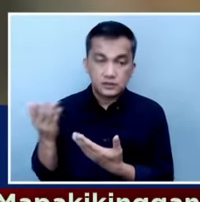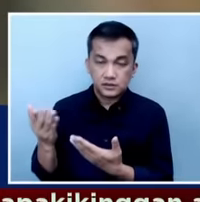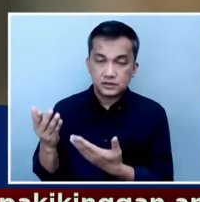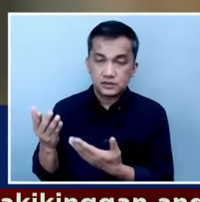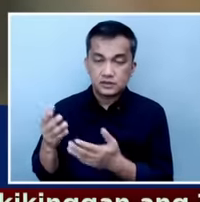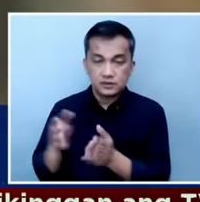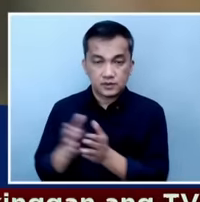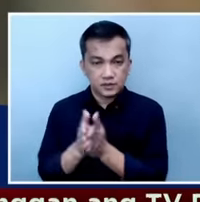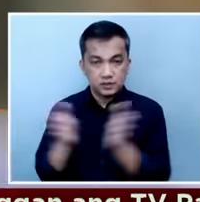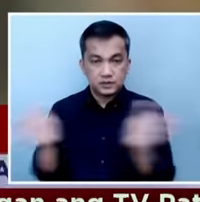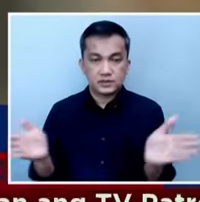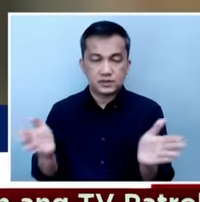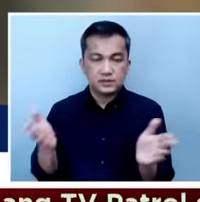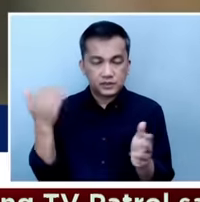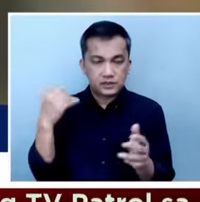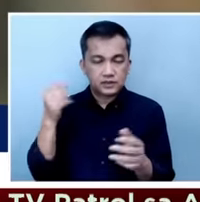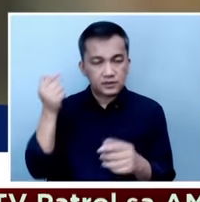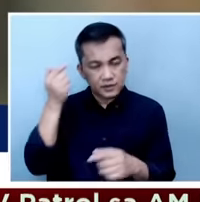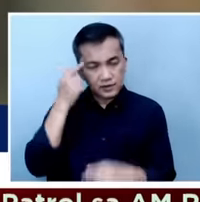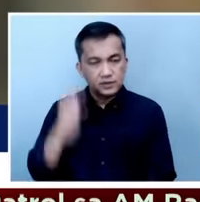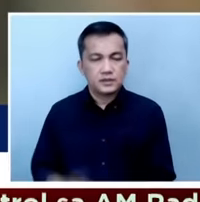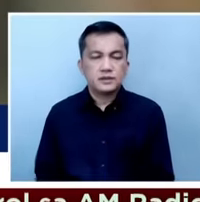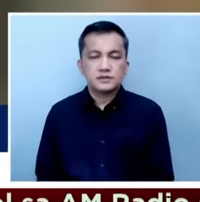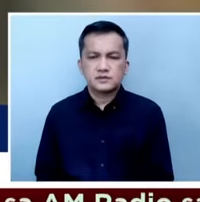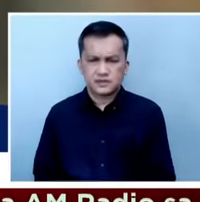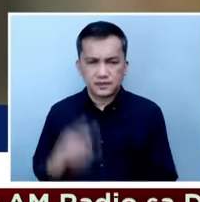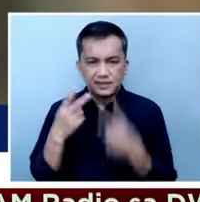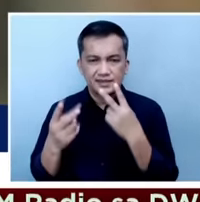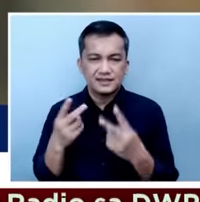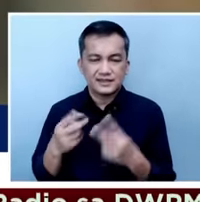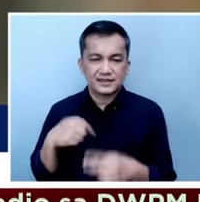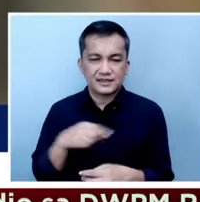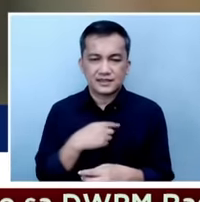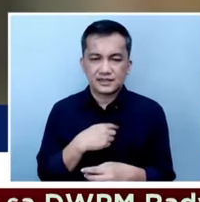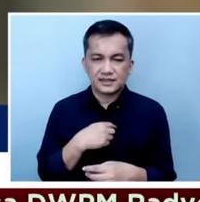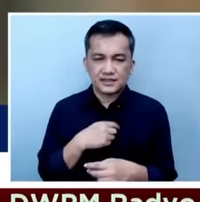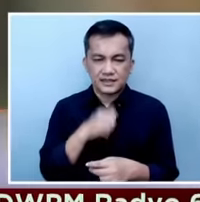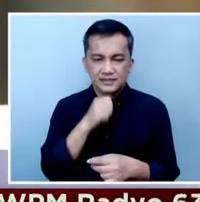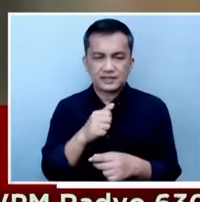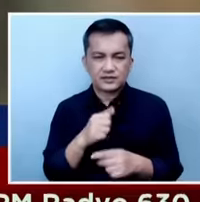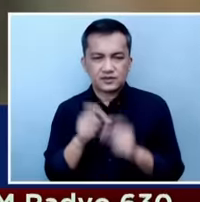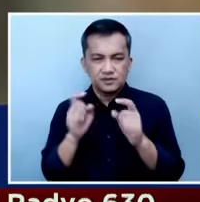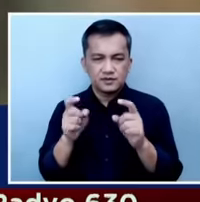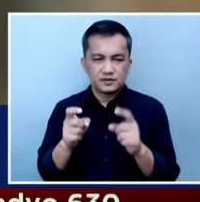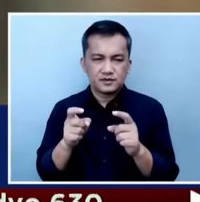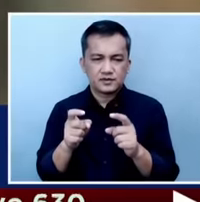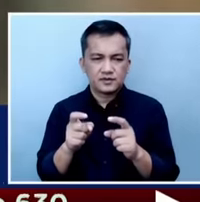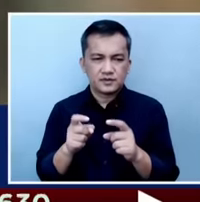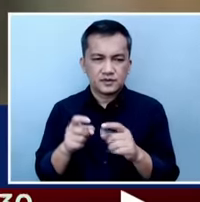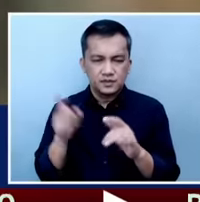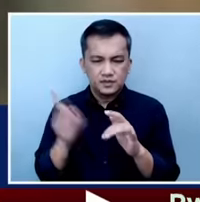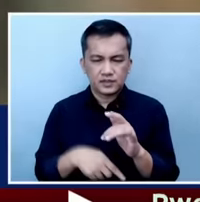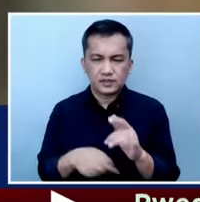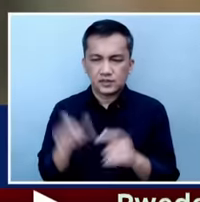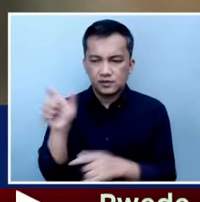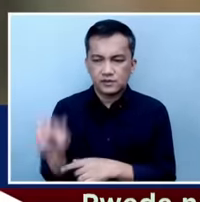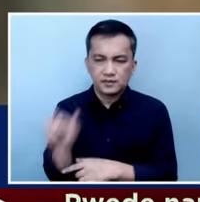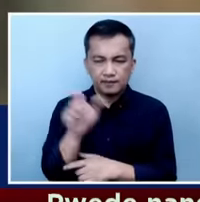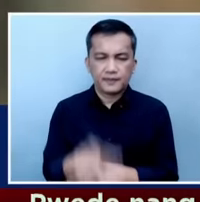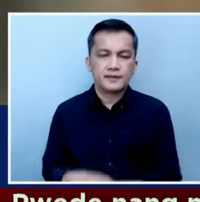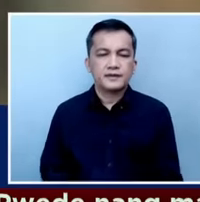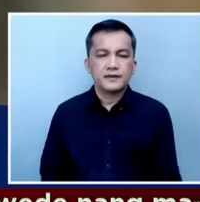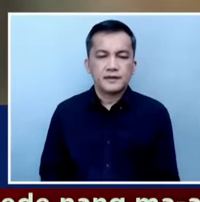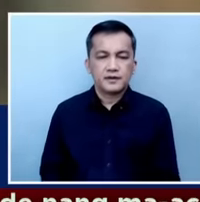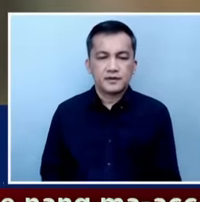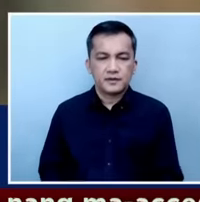nakaraang administrasyon, nakikita rin natin, medyo hindi ganun kabilis panagutin yung individual. Mas